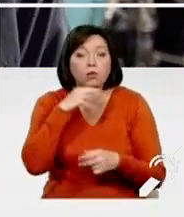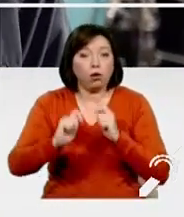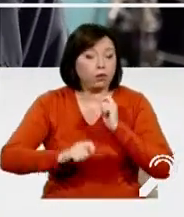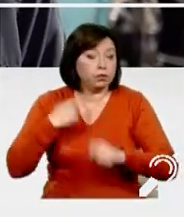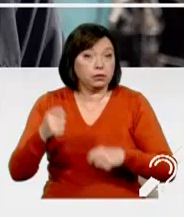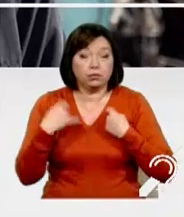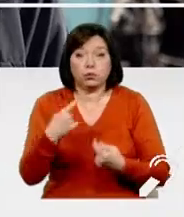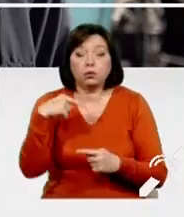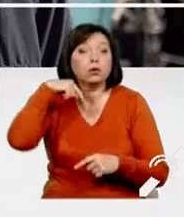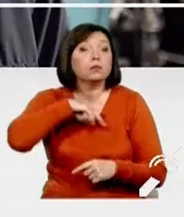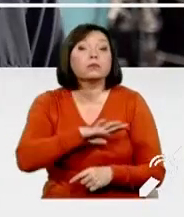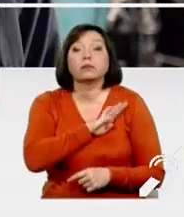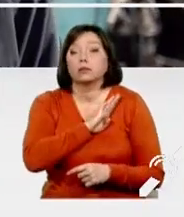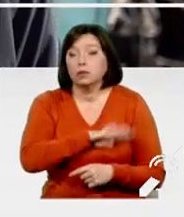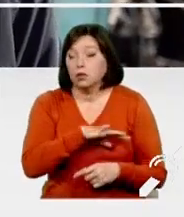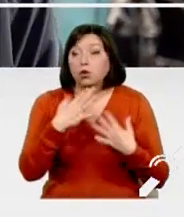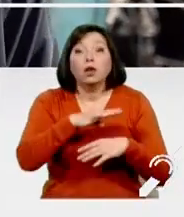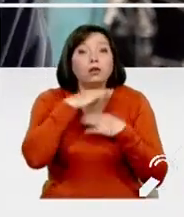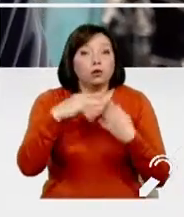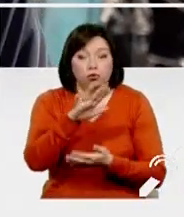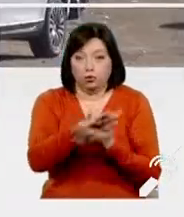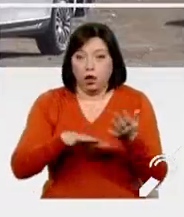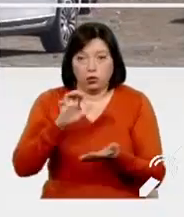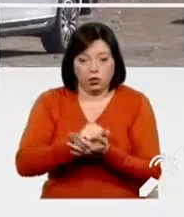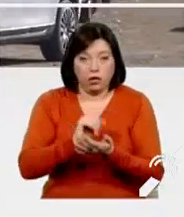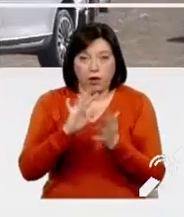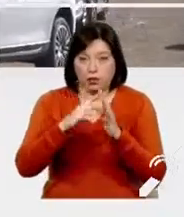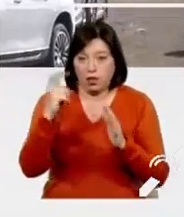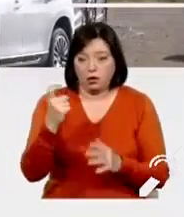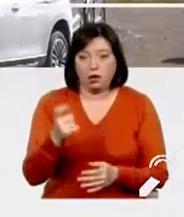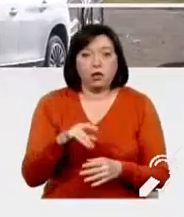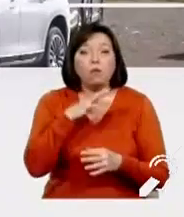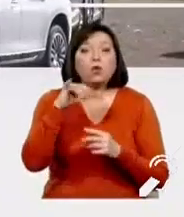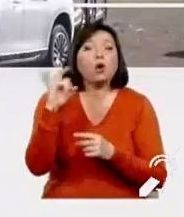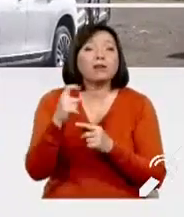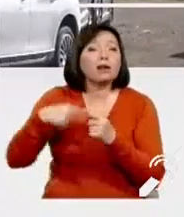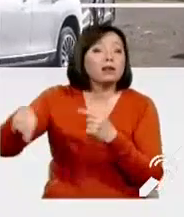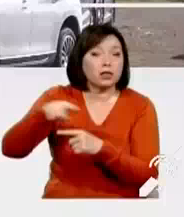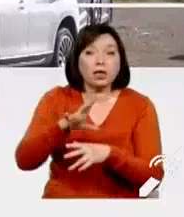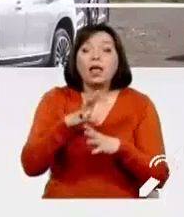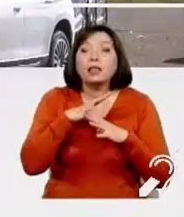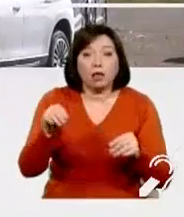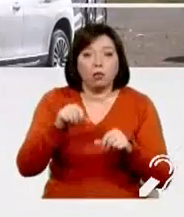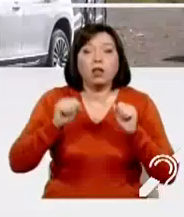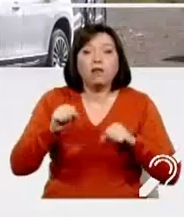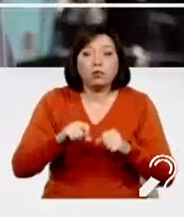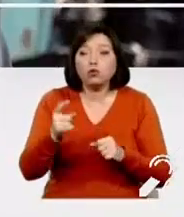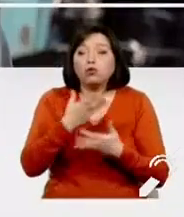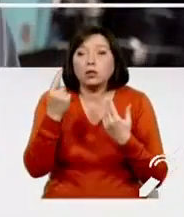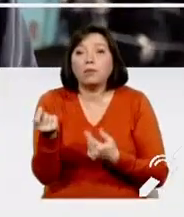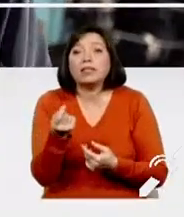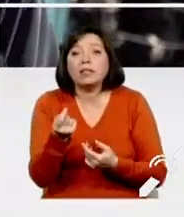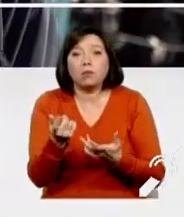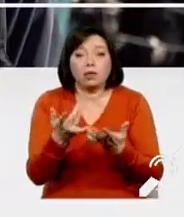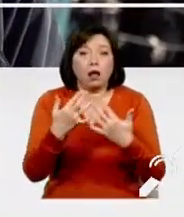sunt descurajați de a practica agricultura. Mulți din ei nu au avut posibilitate să amene din lipsă de material